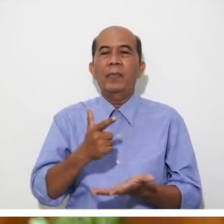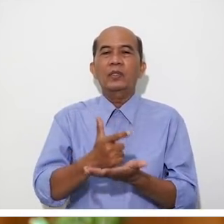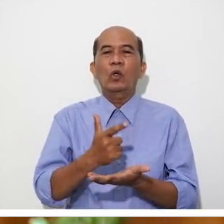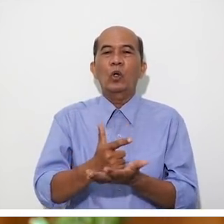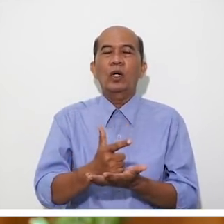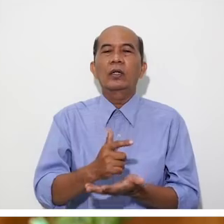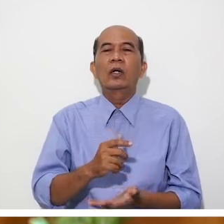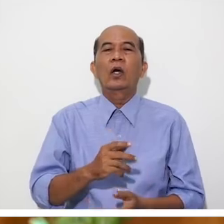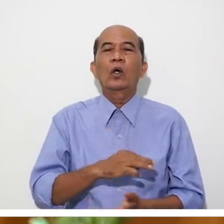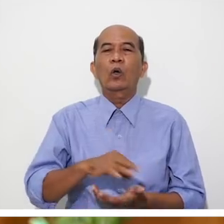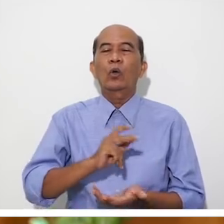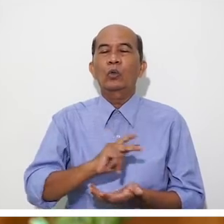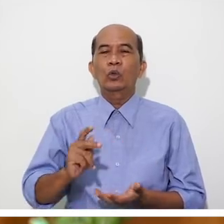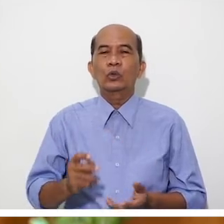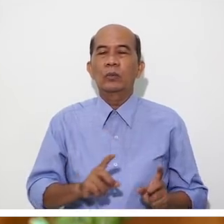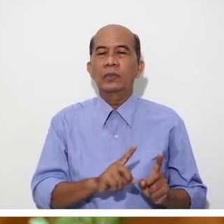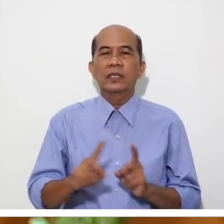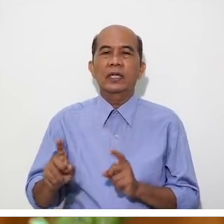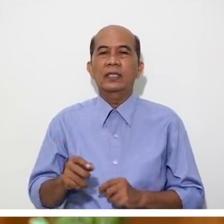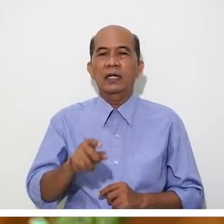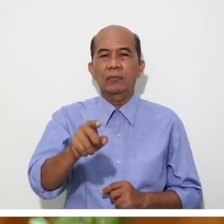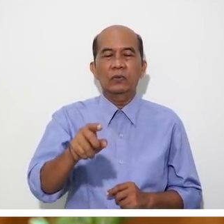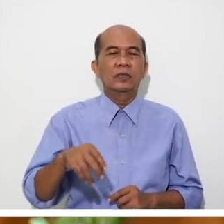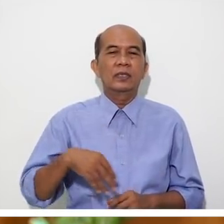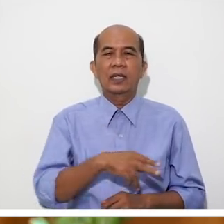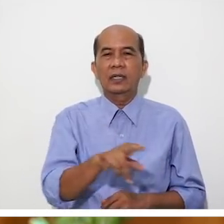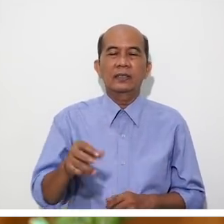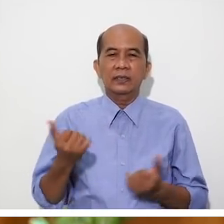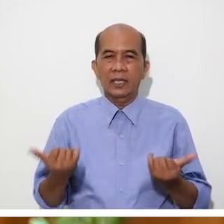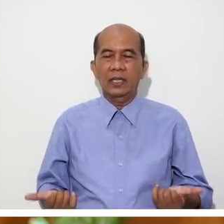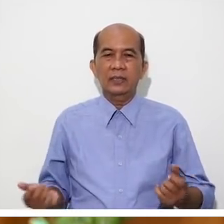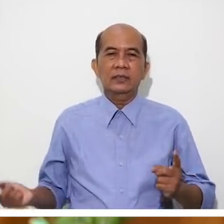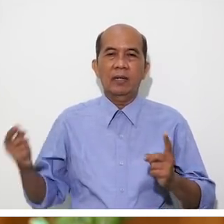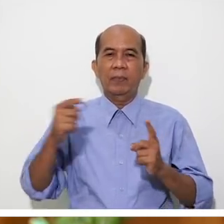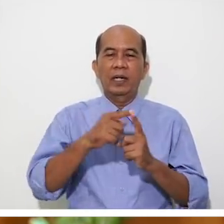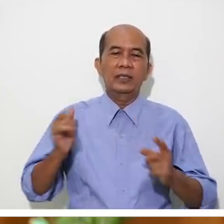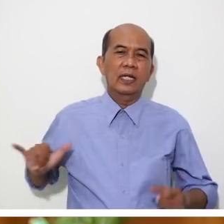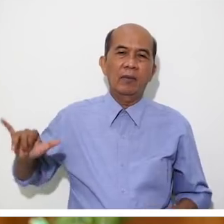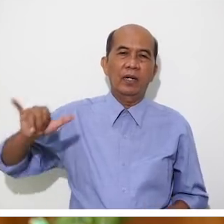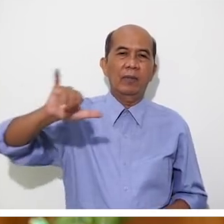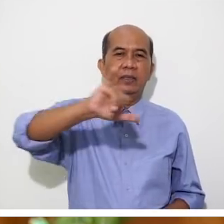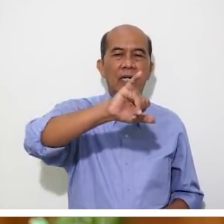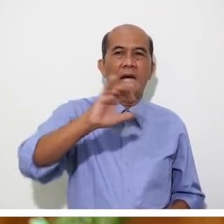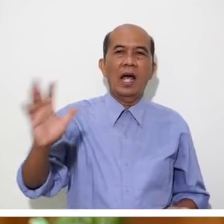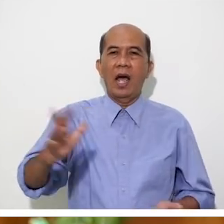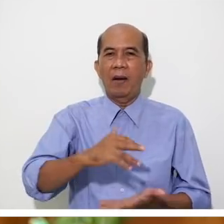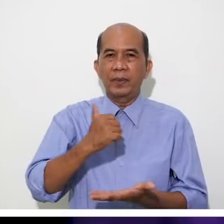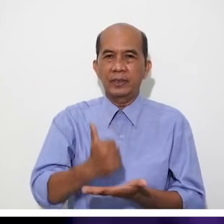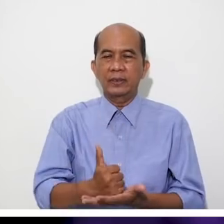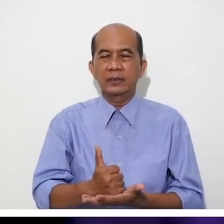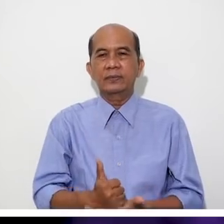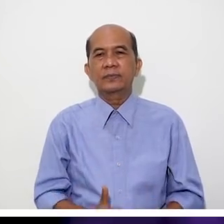Roh Kudus, menyertai saudara sekalian dari sekarang ini, sampai selama-lamanya. Amin.